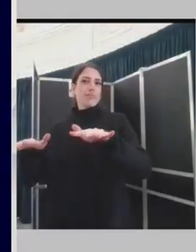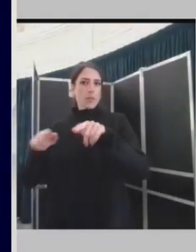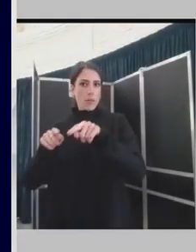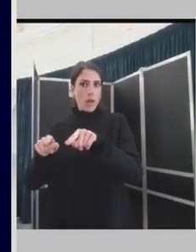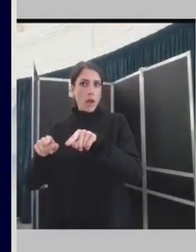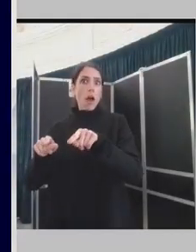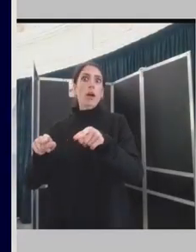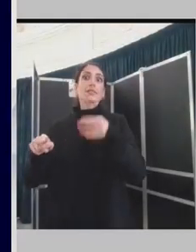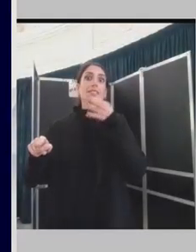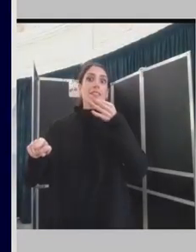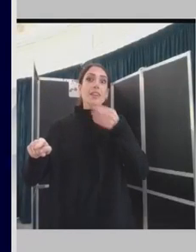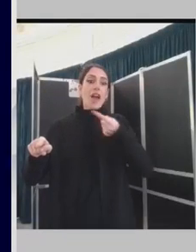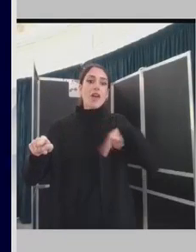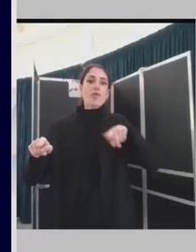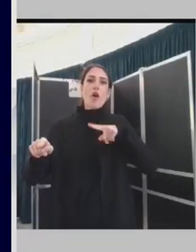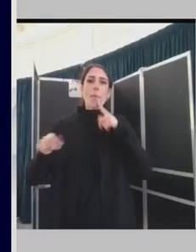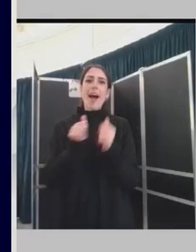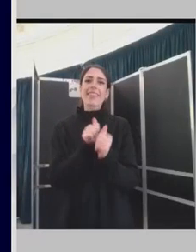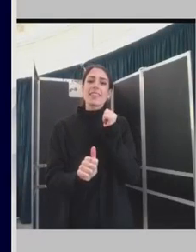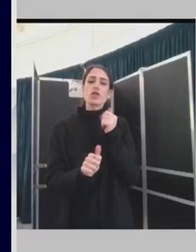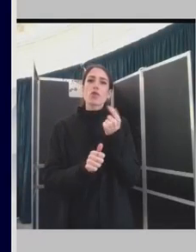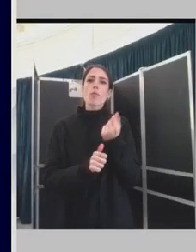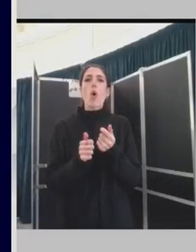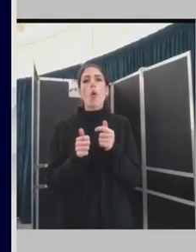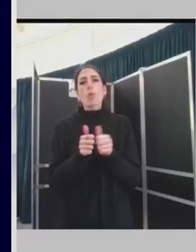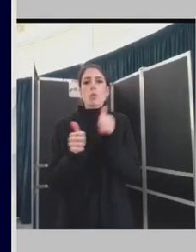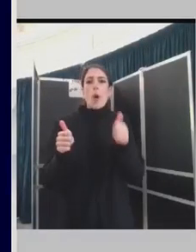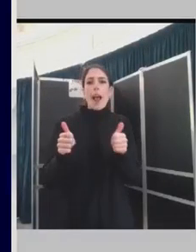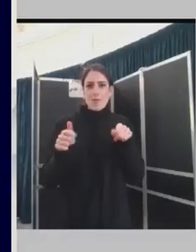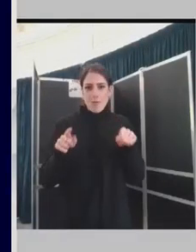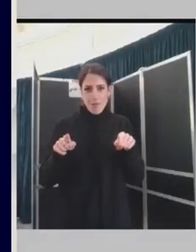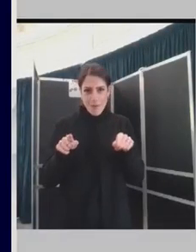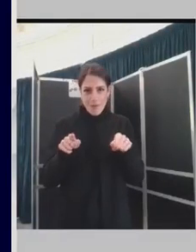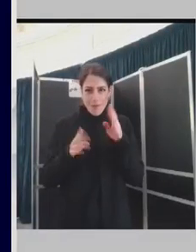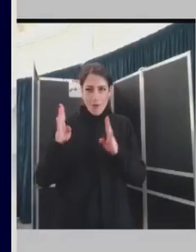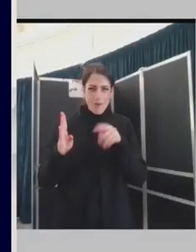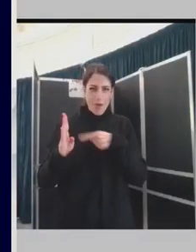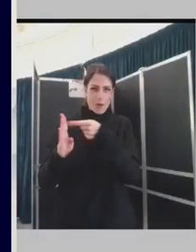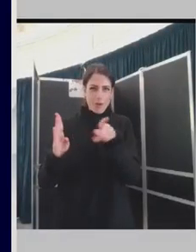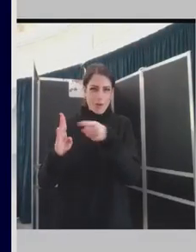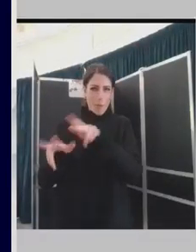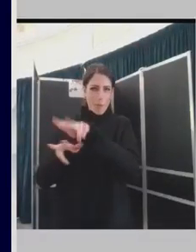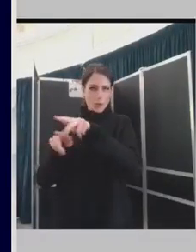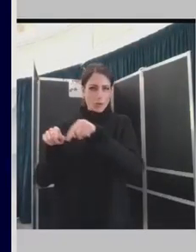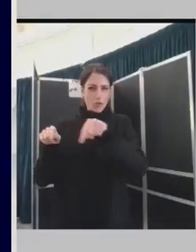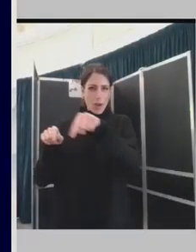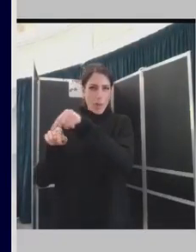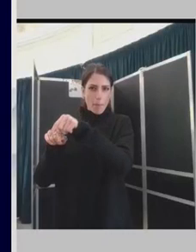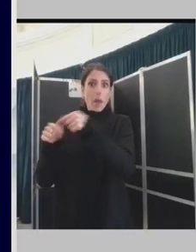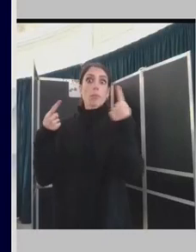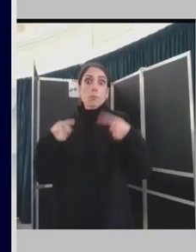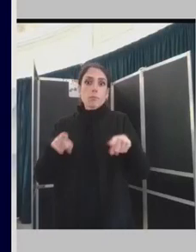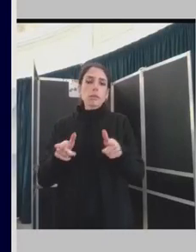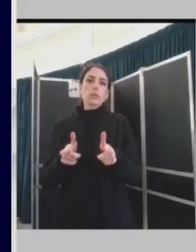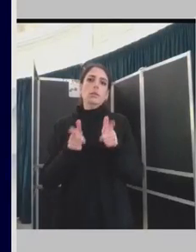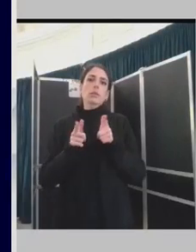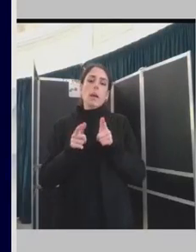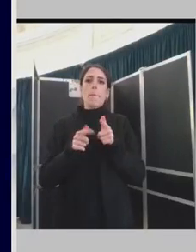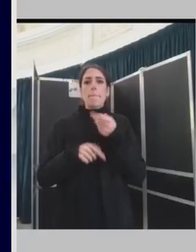ci dà la facoltà, in questo periodo in cui il piano sociale viene redatto nei vari